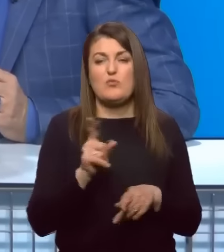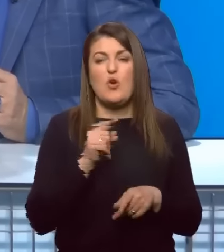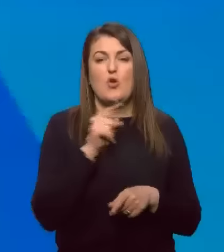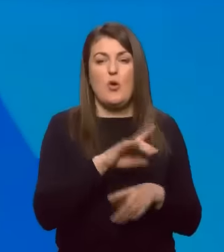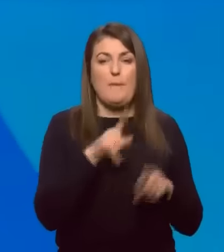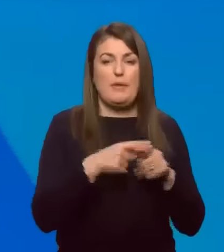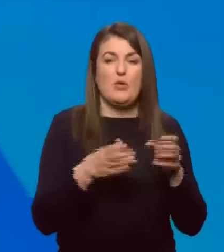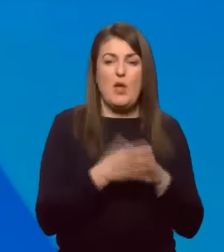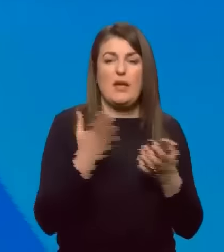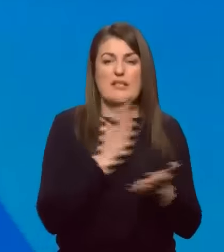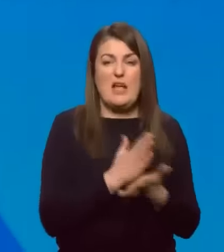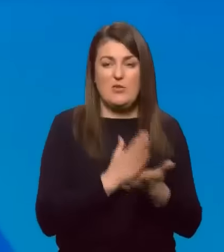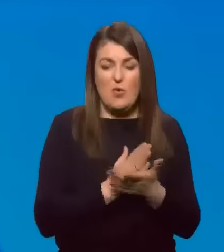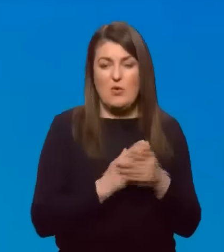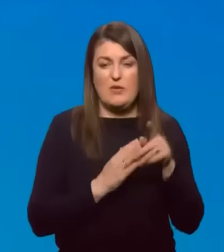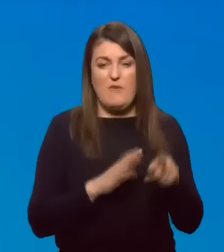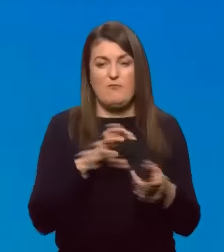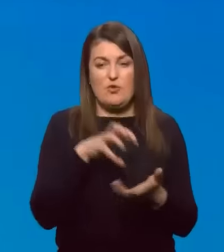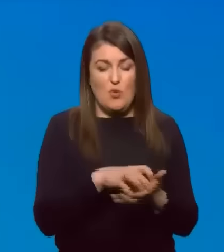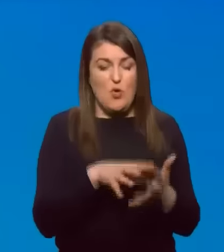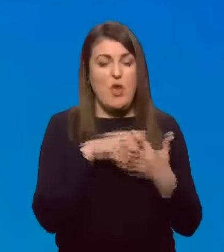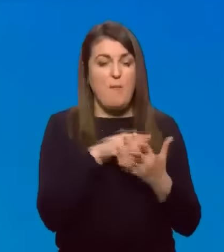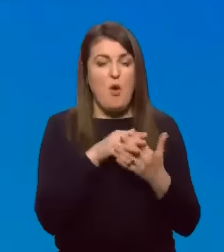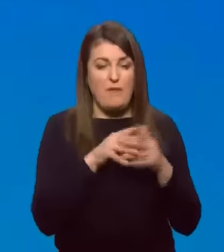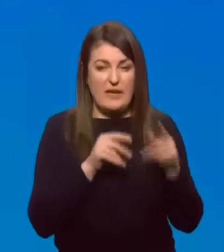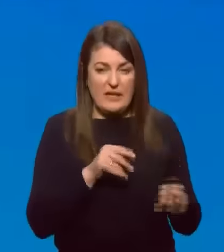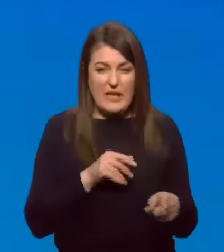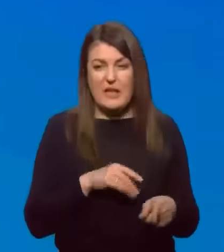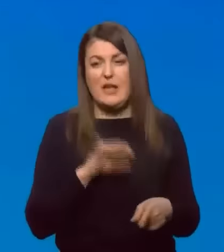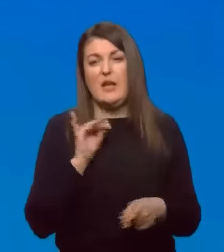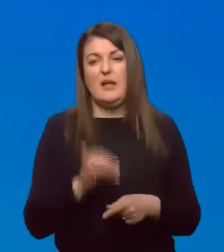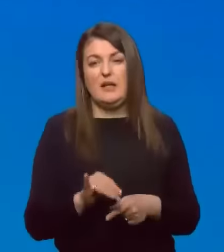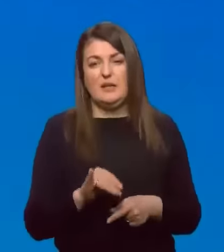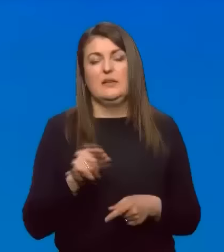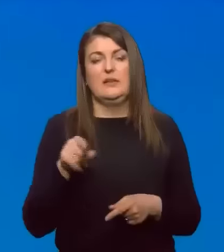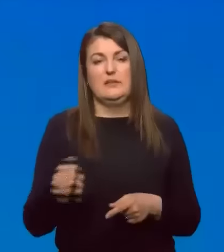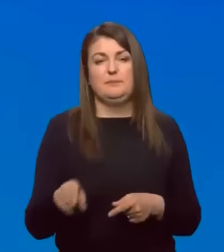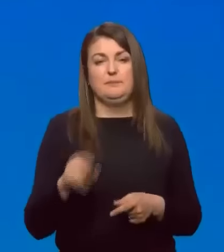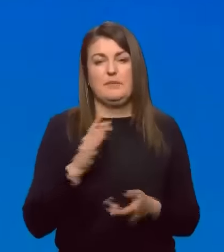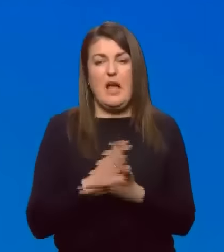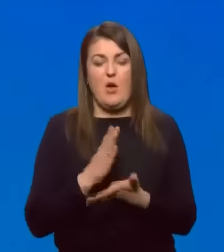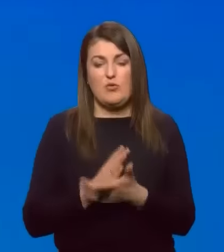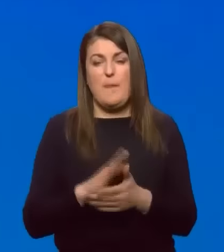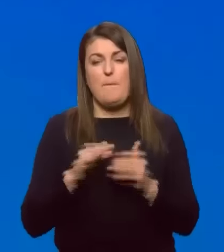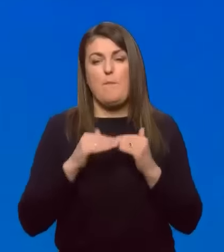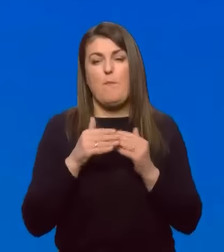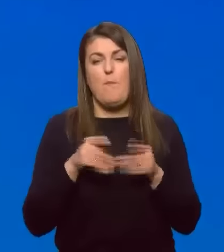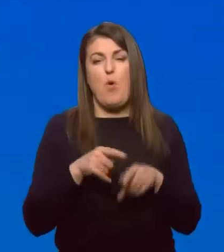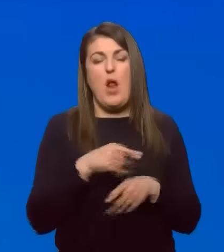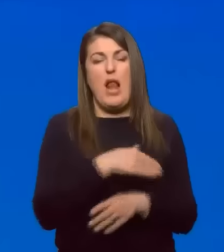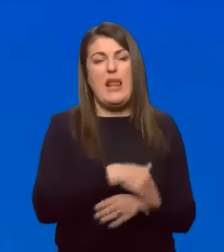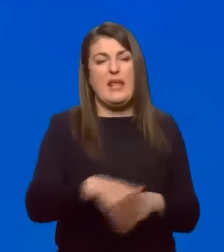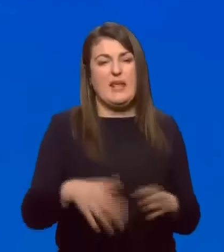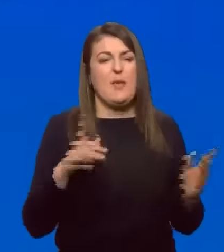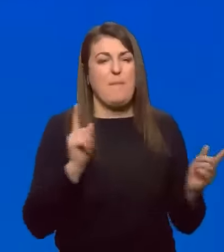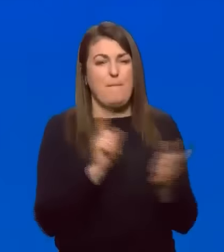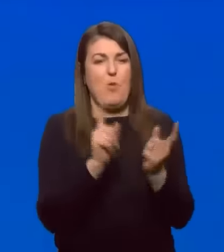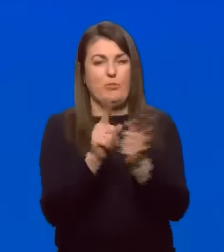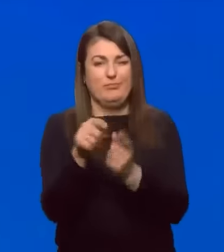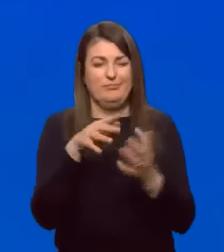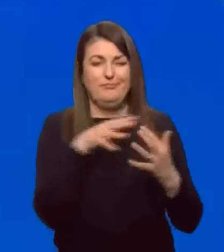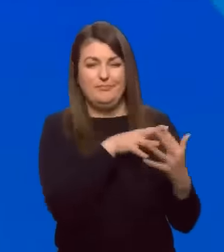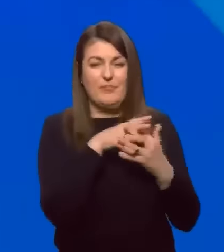той підрозділ, який знаходиться безпосередньо в зоні бойових дій і знаходиться саме по лінії боєзіткнення, навіть